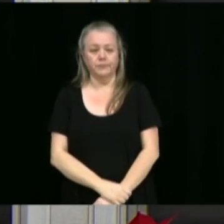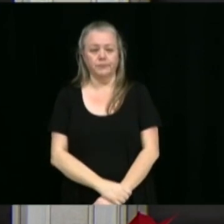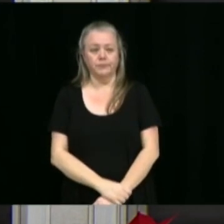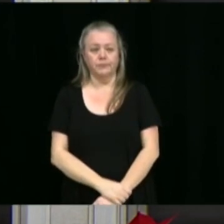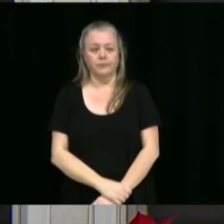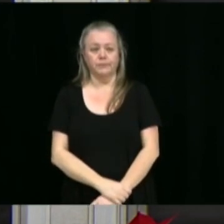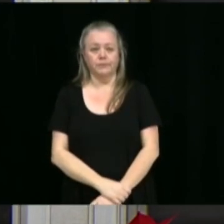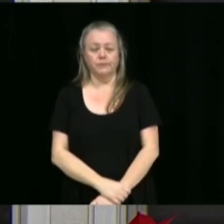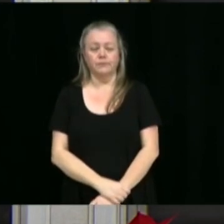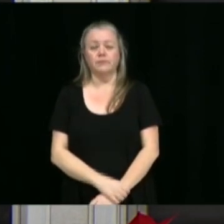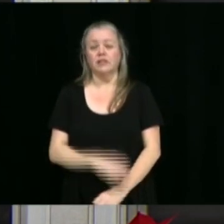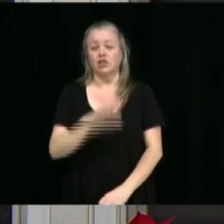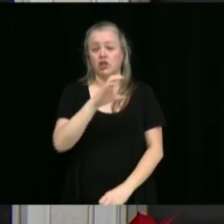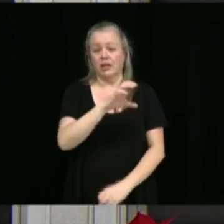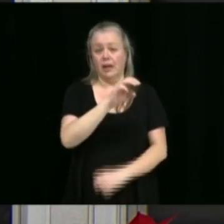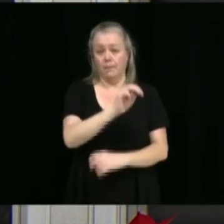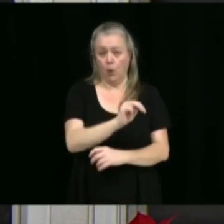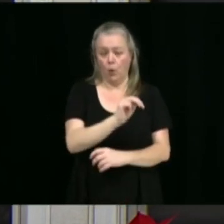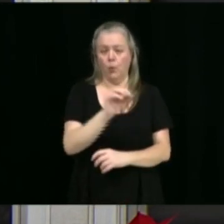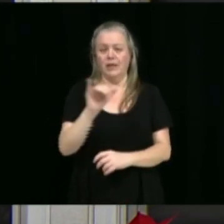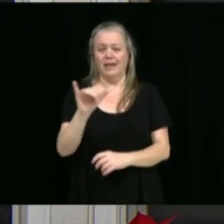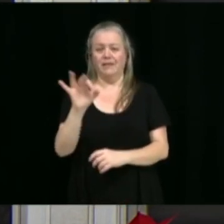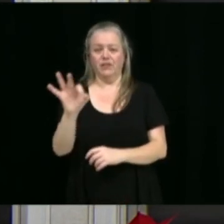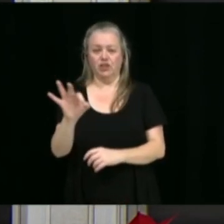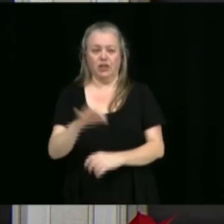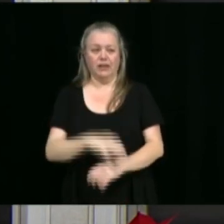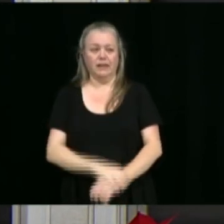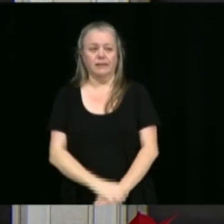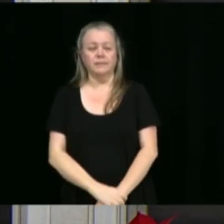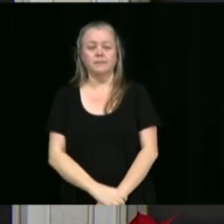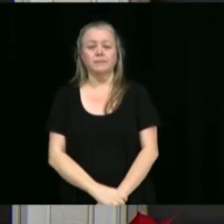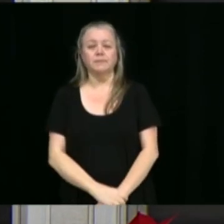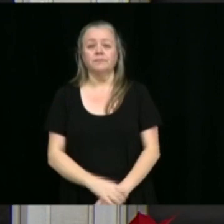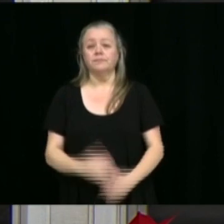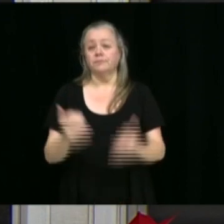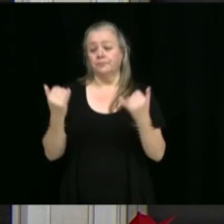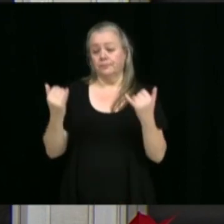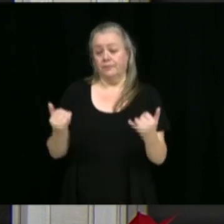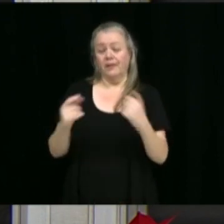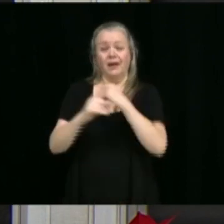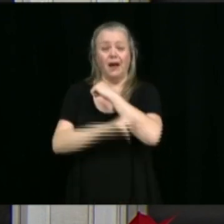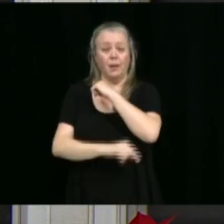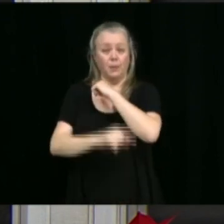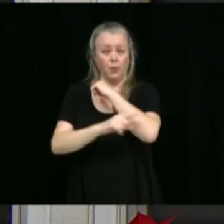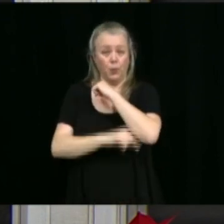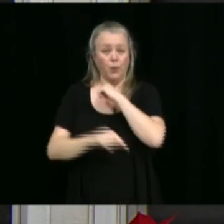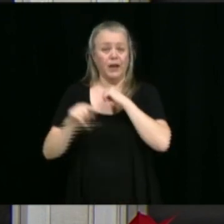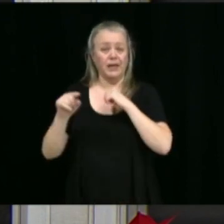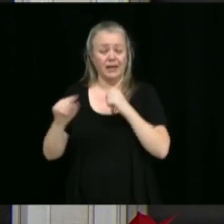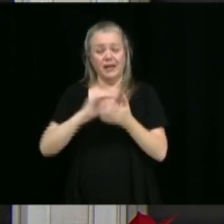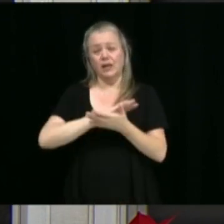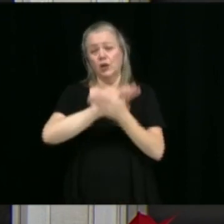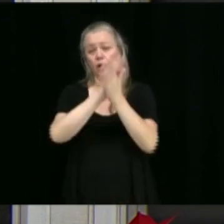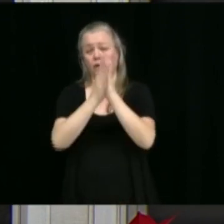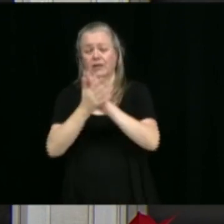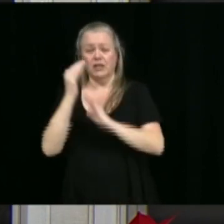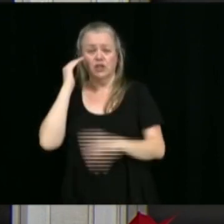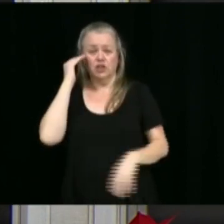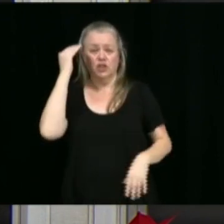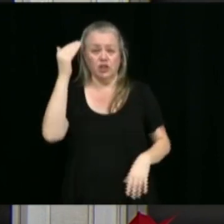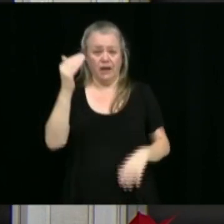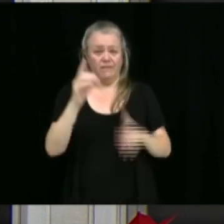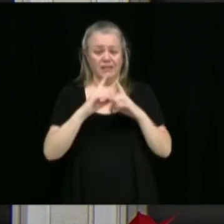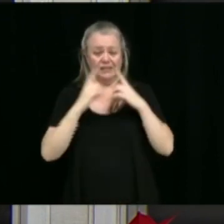2023. Chantal Moreau, Yannick Fréchette. Statut de permanence d'un employé cadre au poste de chef de division trésorerie et